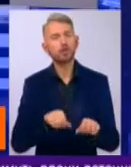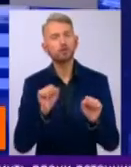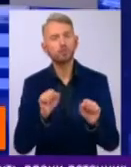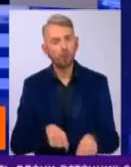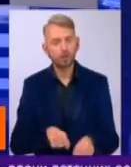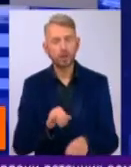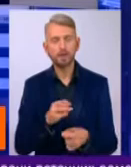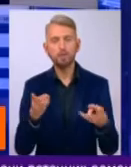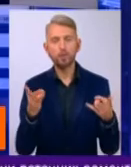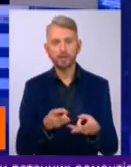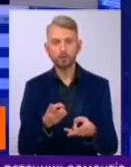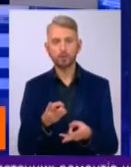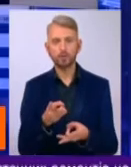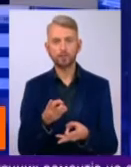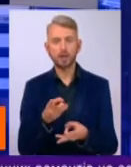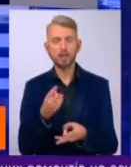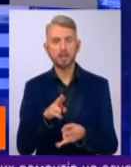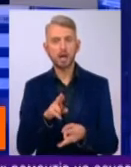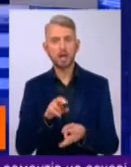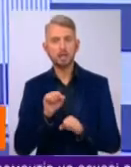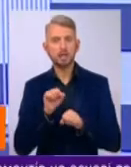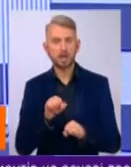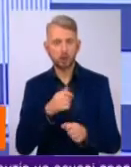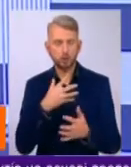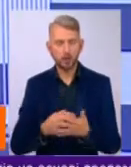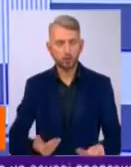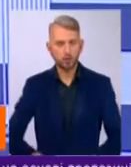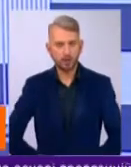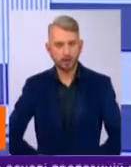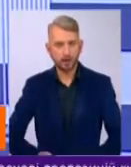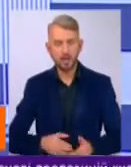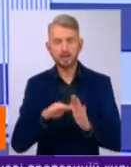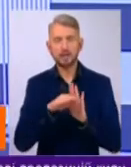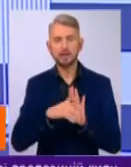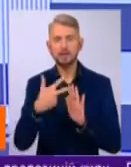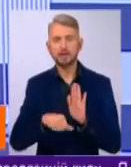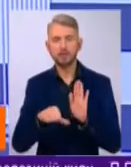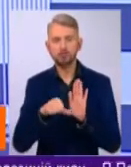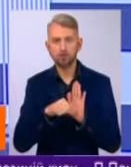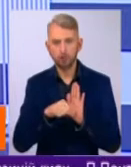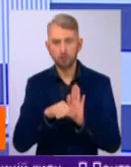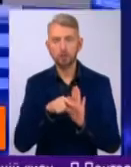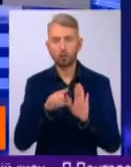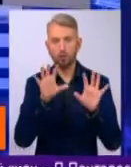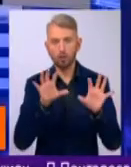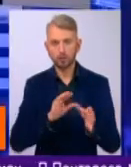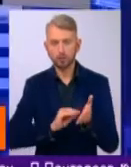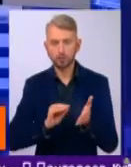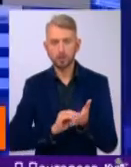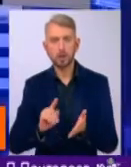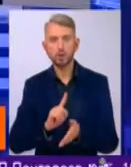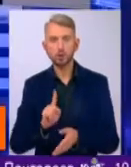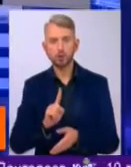і потрібно для захисту власного життя. І стаття 36 того ж кодексу каже про те,